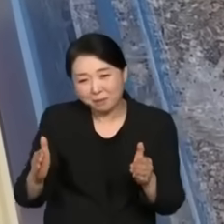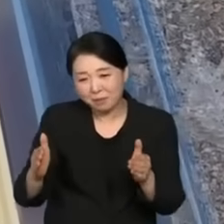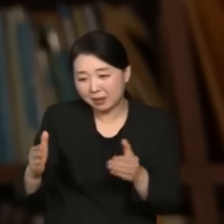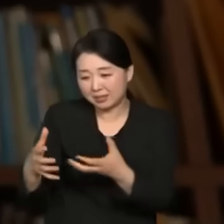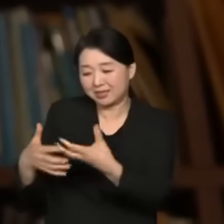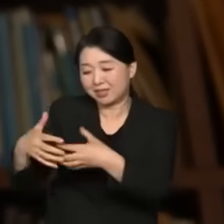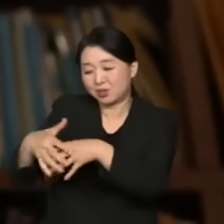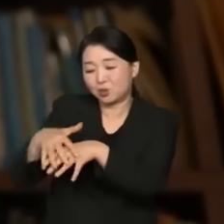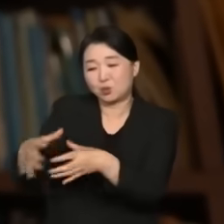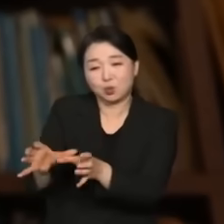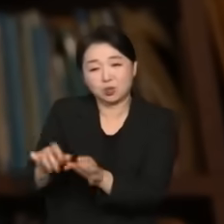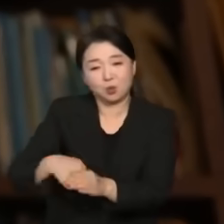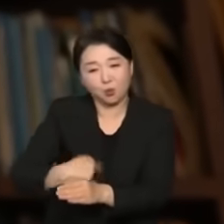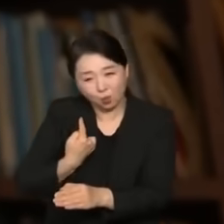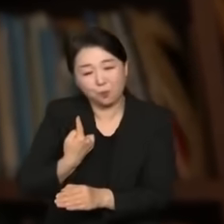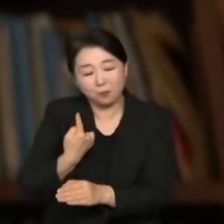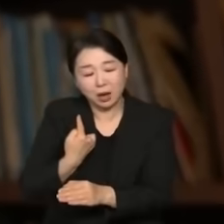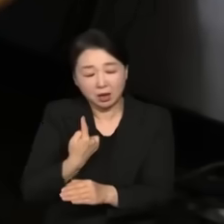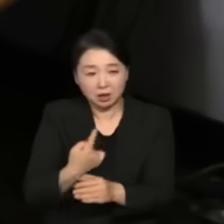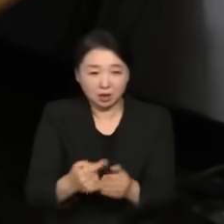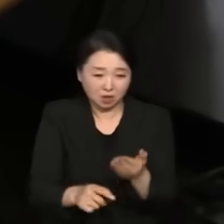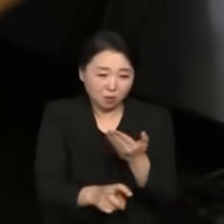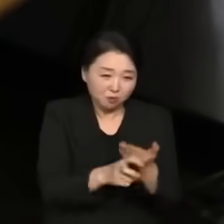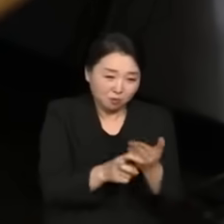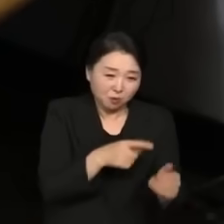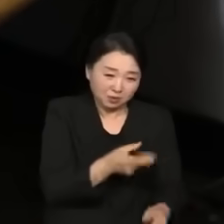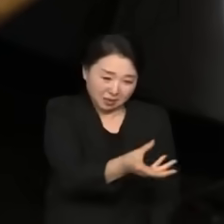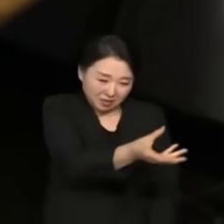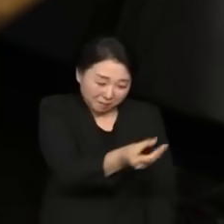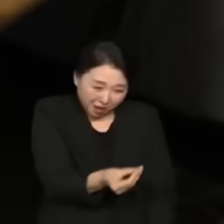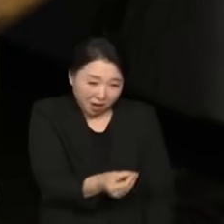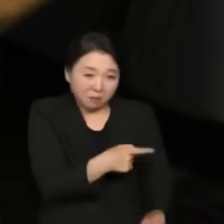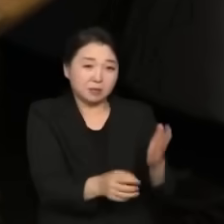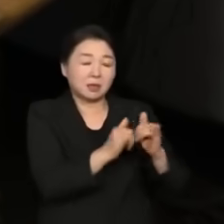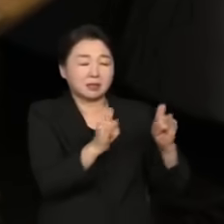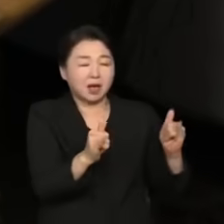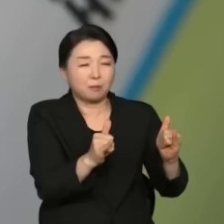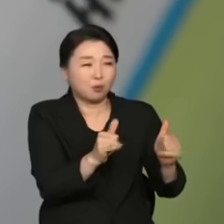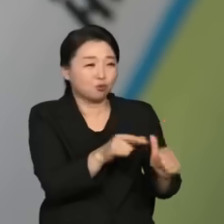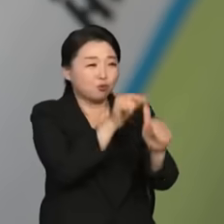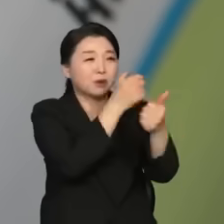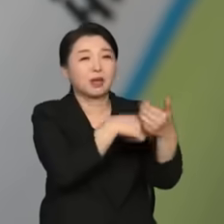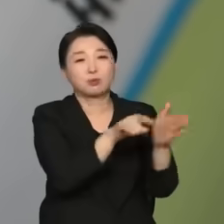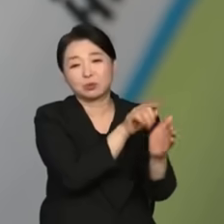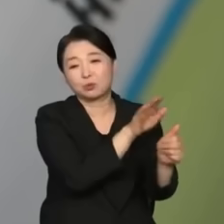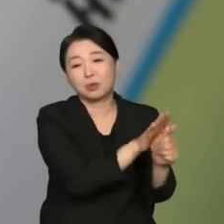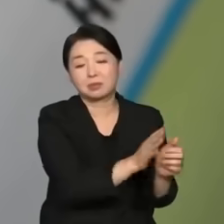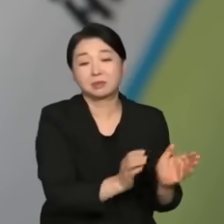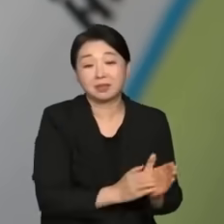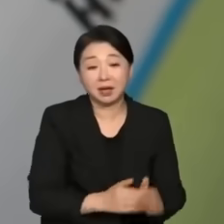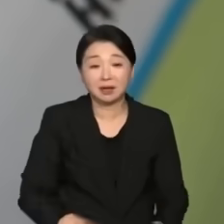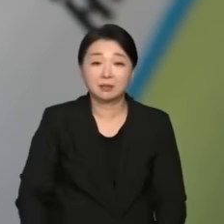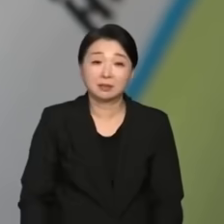홀로 불법 사체 피해자들을 사에서 나올 수 있게습니다를